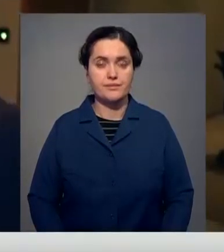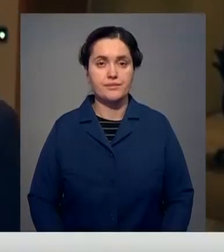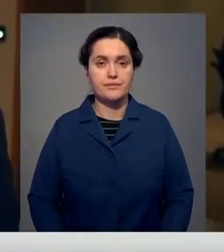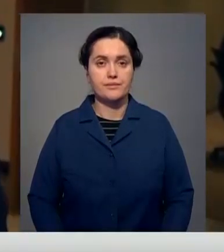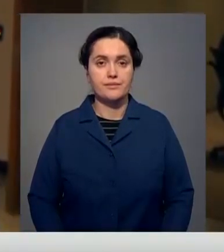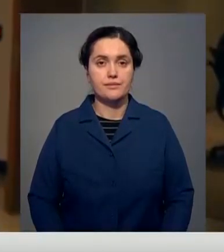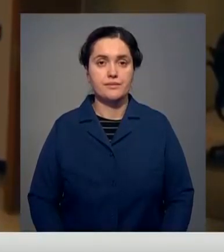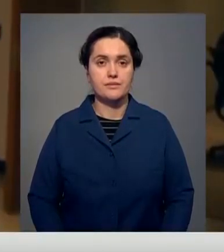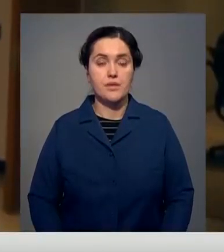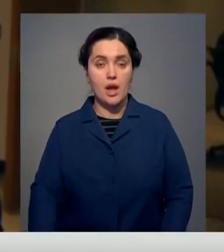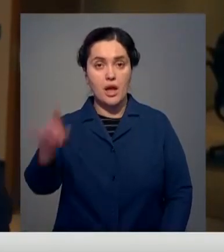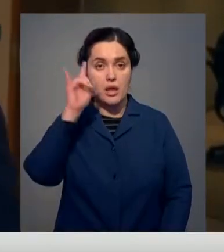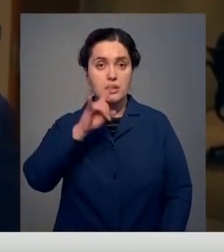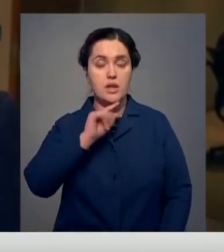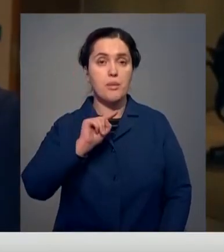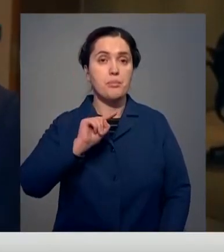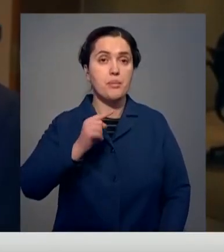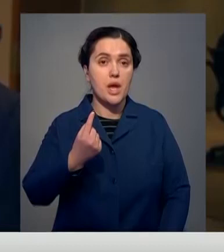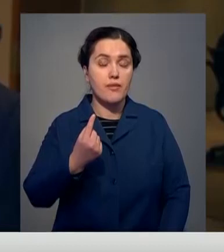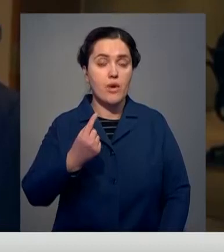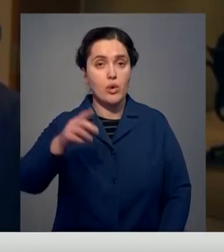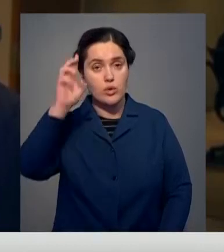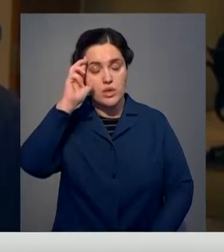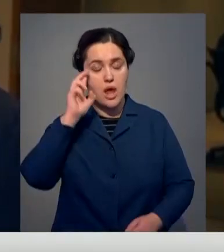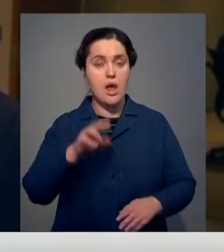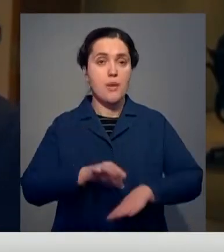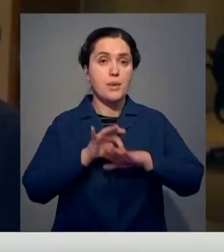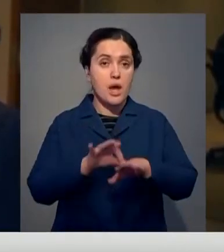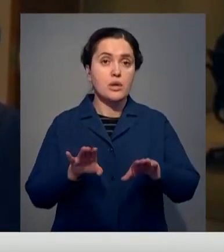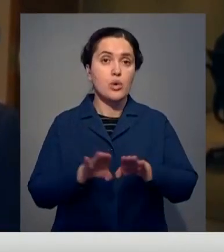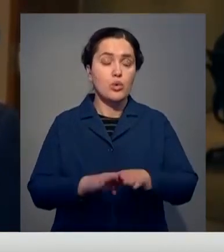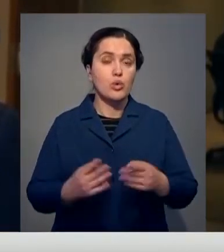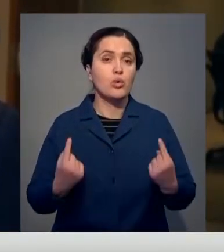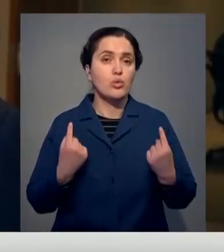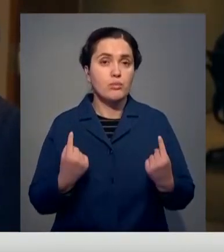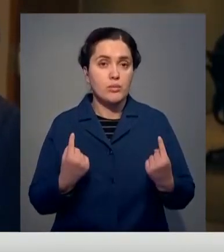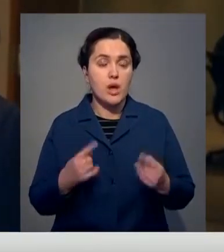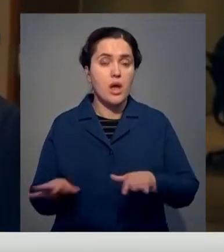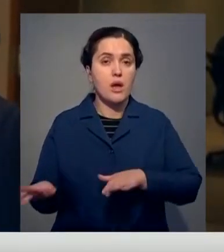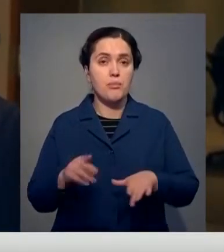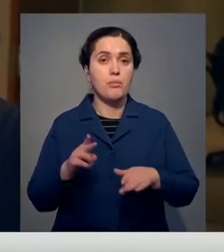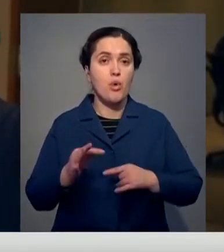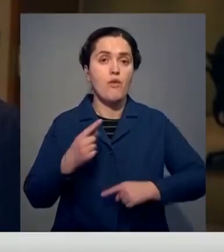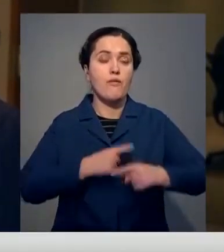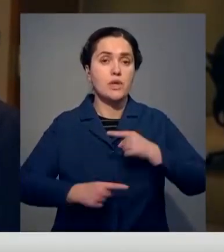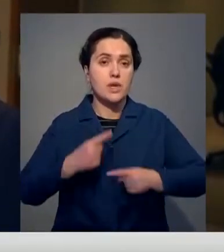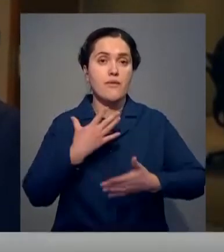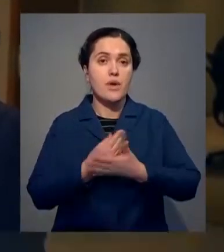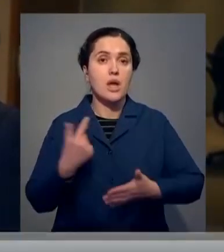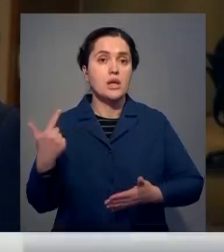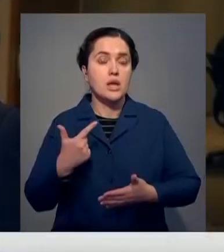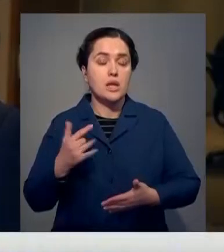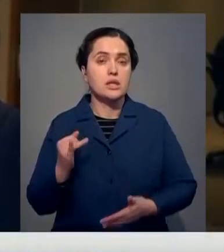по-моему, едва ли не первым государством, который провел такую масштабную операцию по возвращению своих граждан